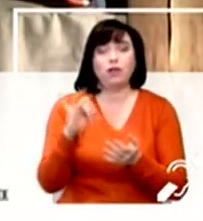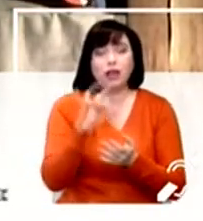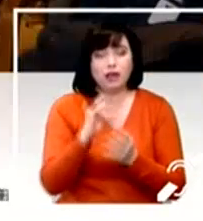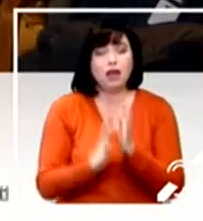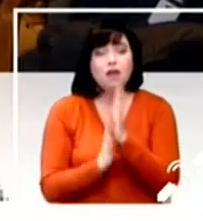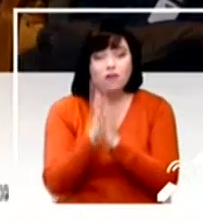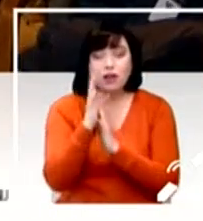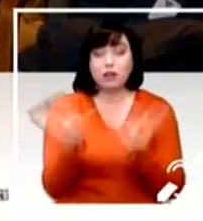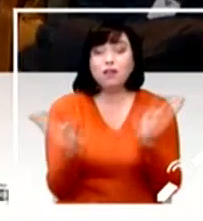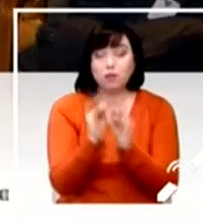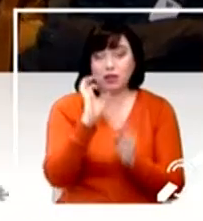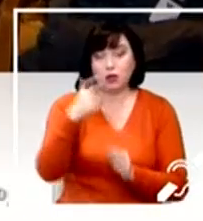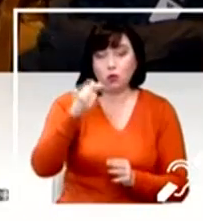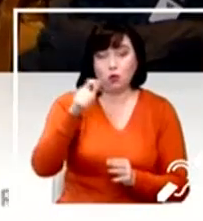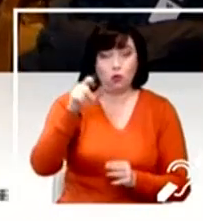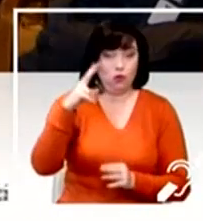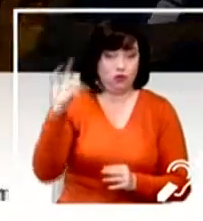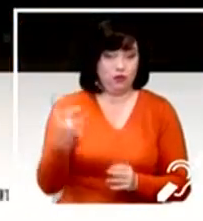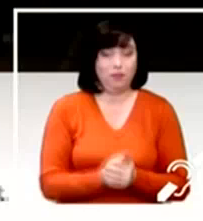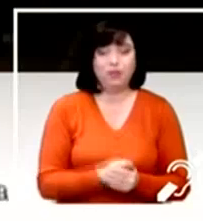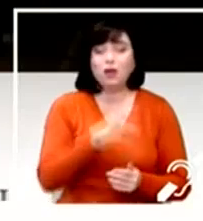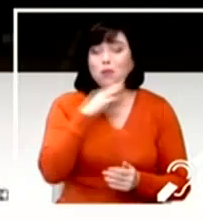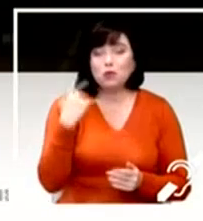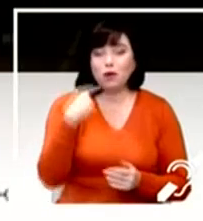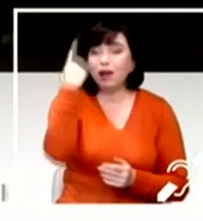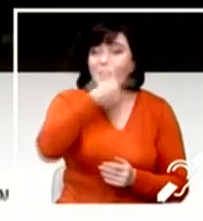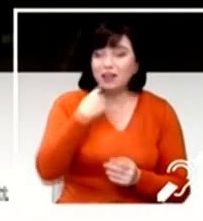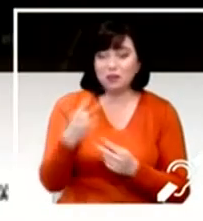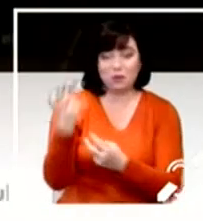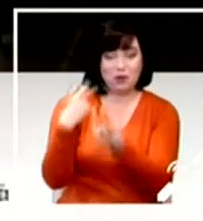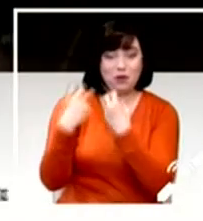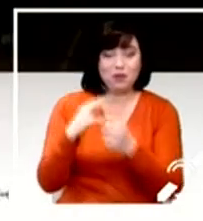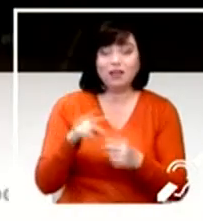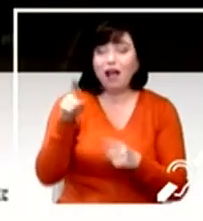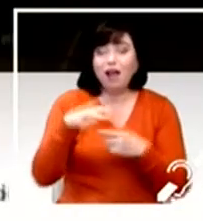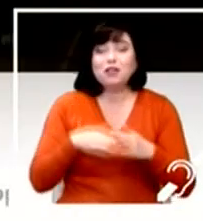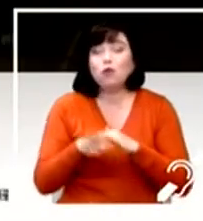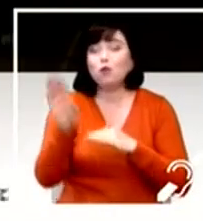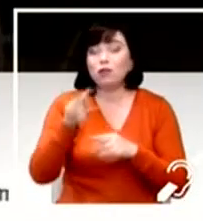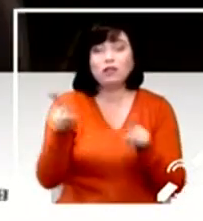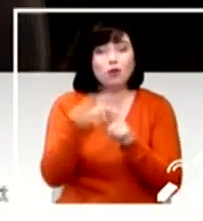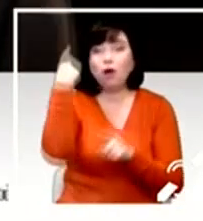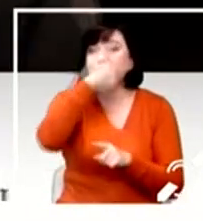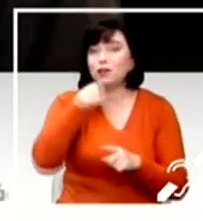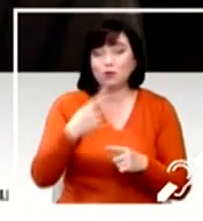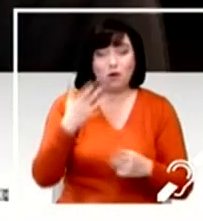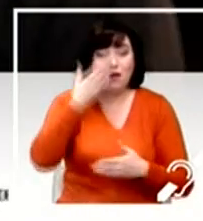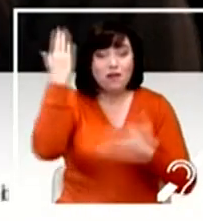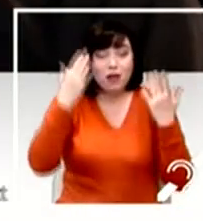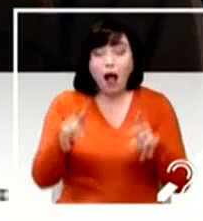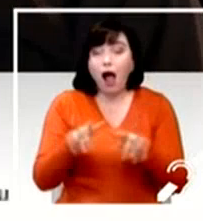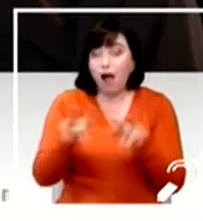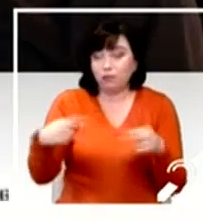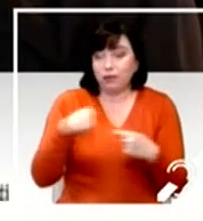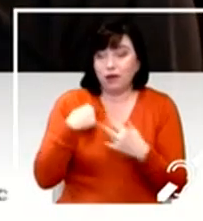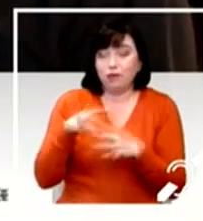cu Guguță. Când văd atâtea fete frumoase aici la noi în teatru și ies cu atâtea satisfacții de la spectacolele noastre, și noi parcă